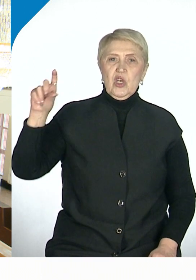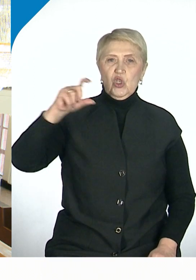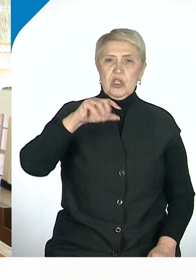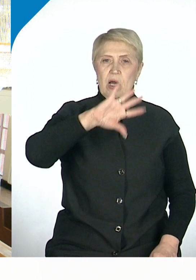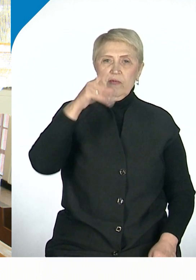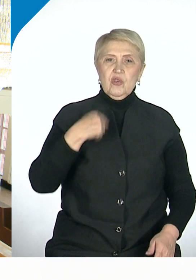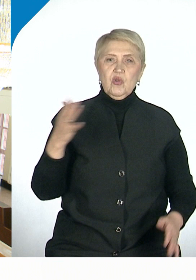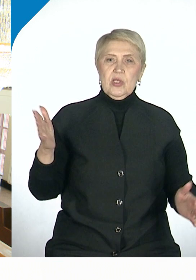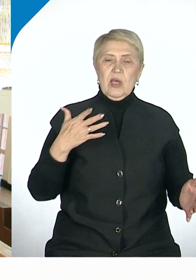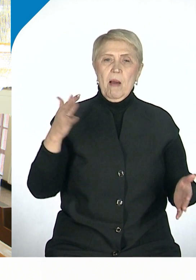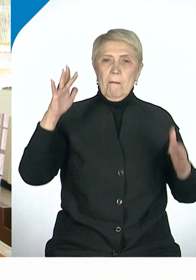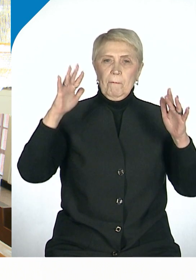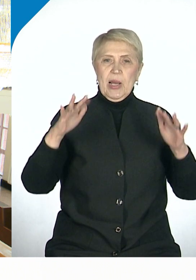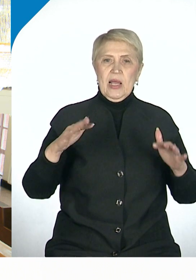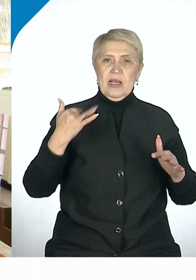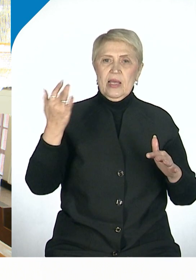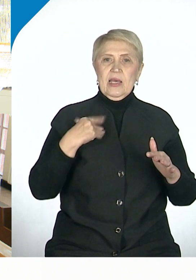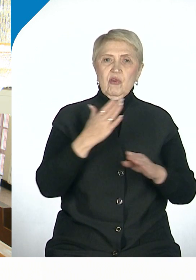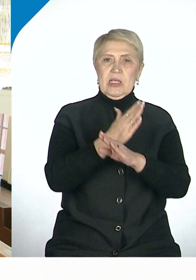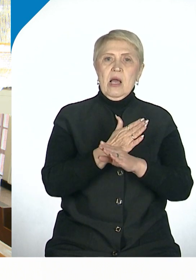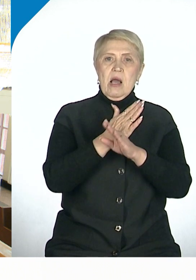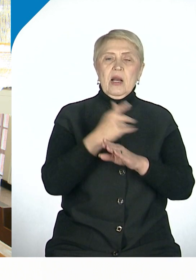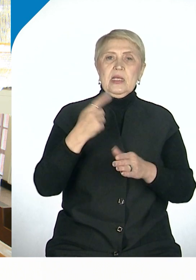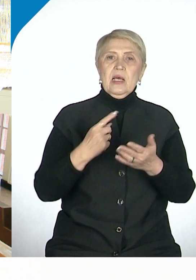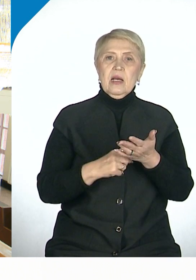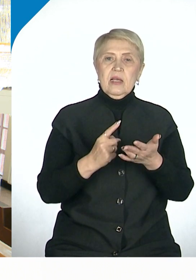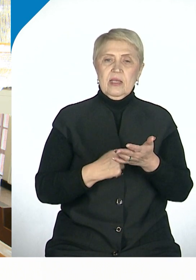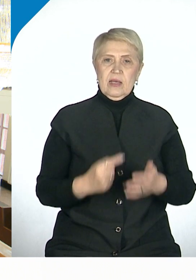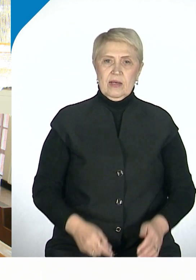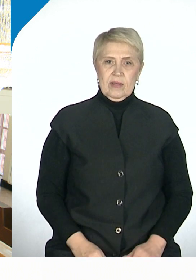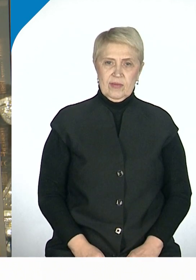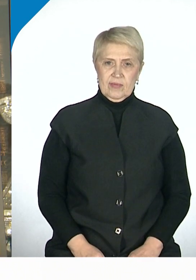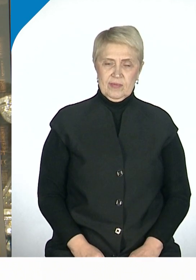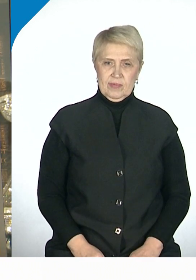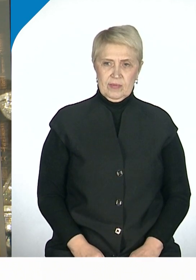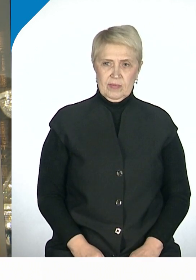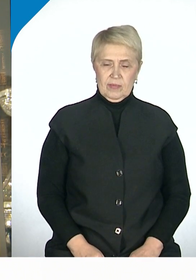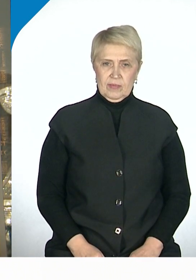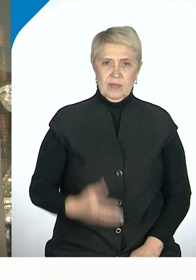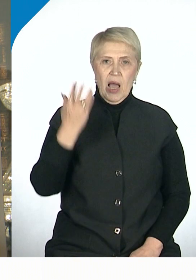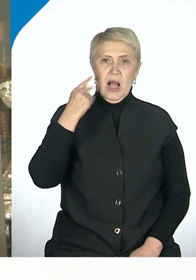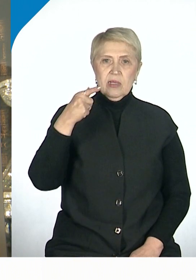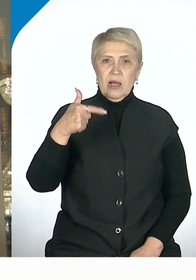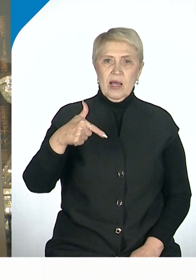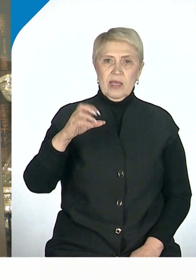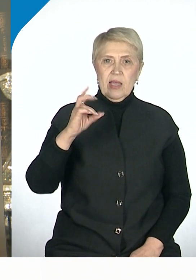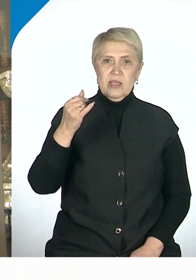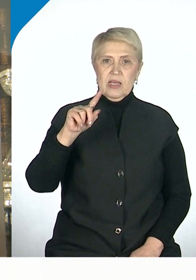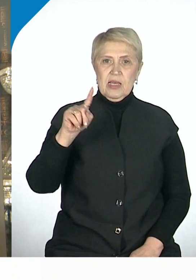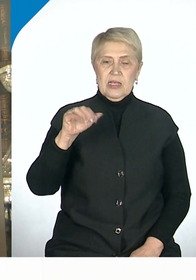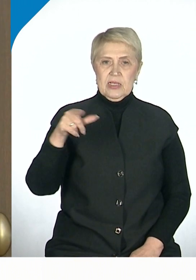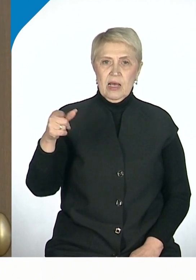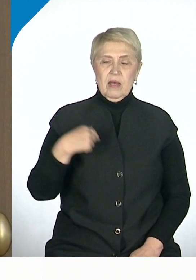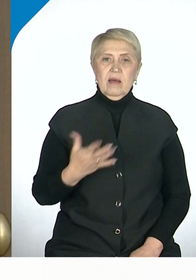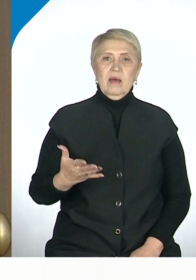лежат пыльные книги. Но это, ну, производит впечатление. Когда гениза наполняется, книги